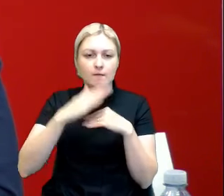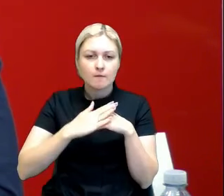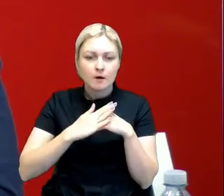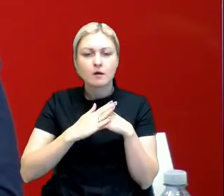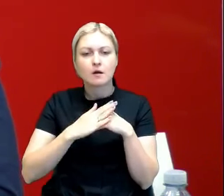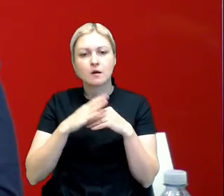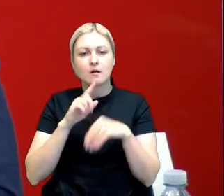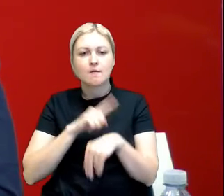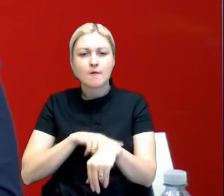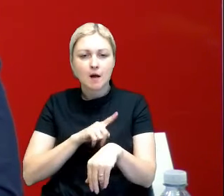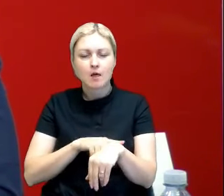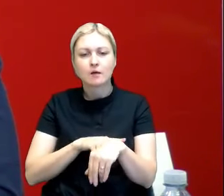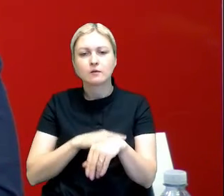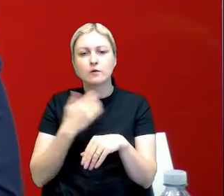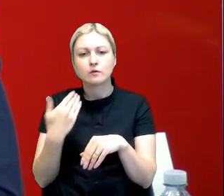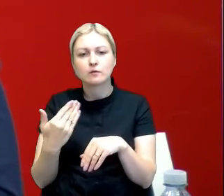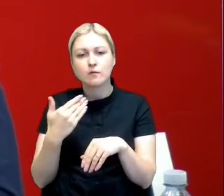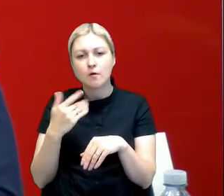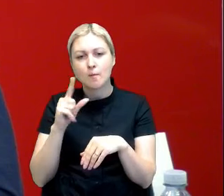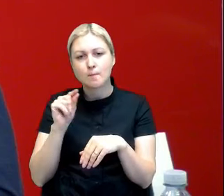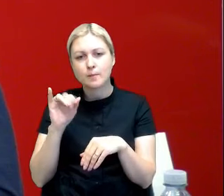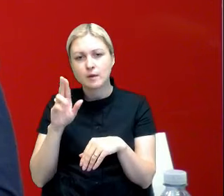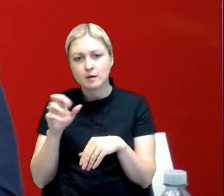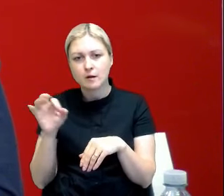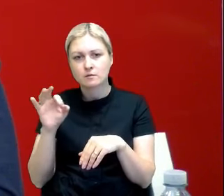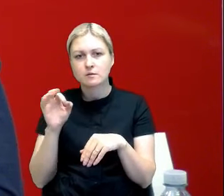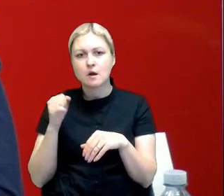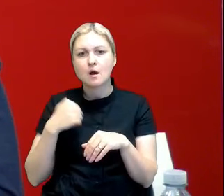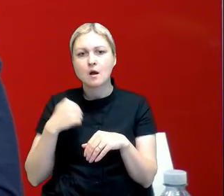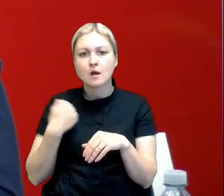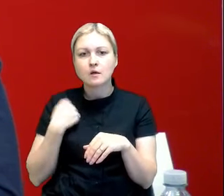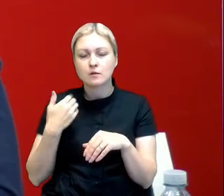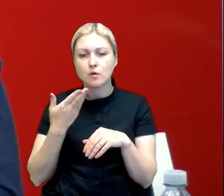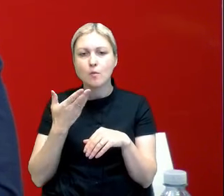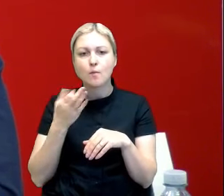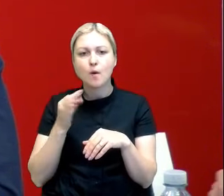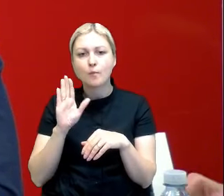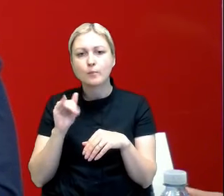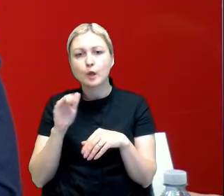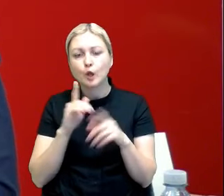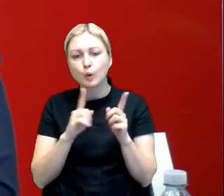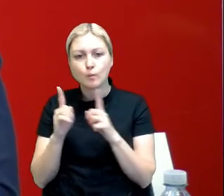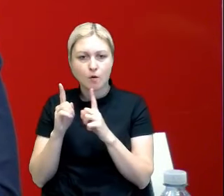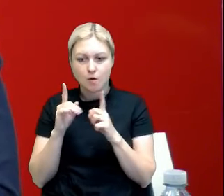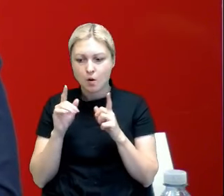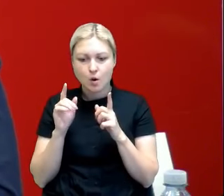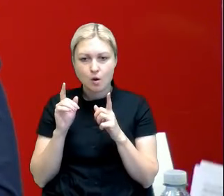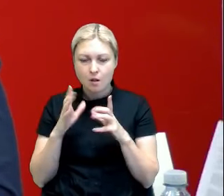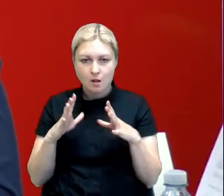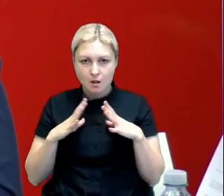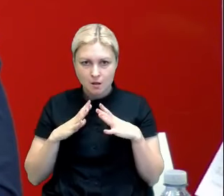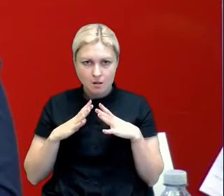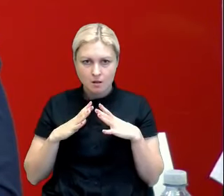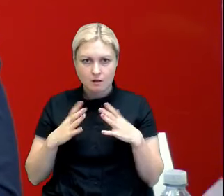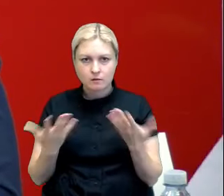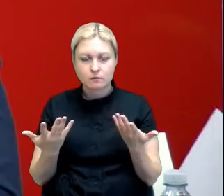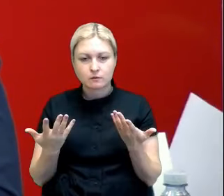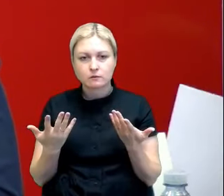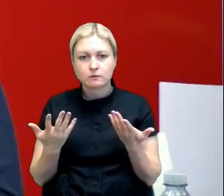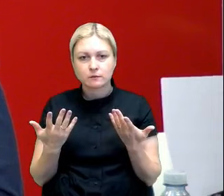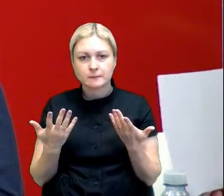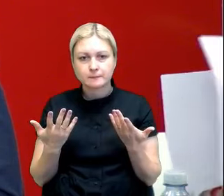valandomis jokio karinio mobilumo mes čia užtikrint negalėtumėm klaipėdos miesto reikšmė turbūt yra neginčytina vienas iš